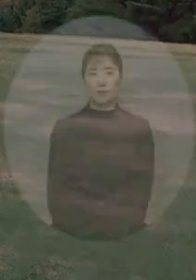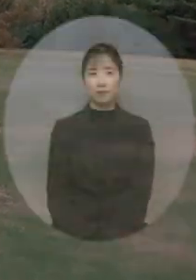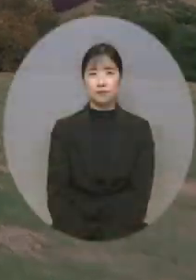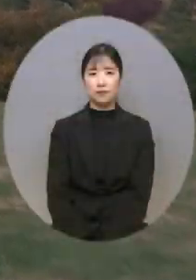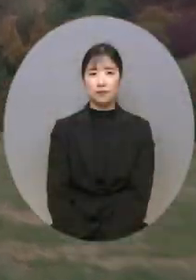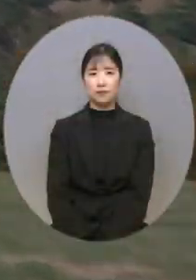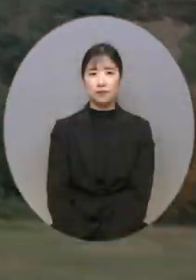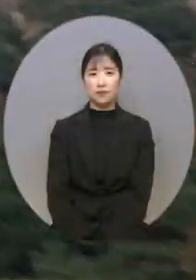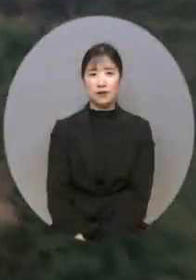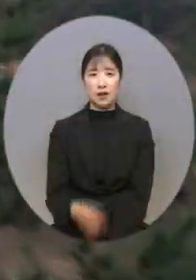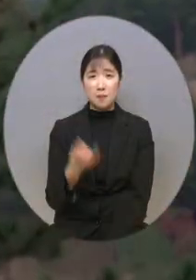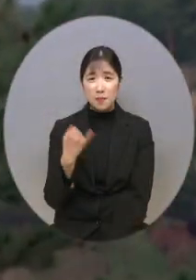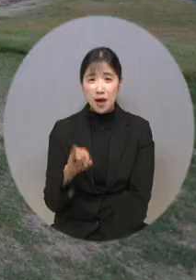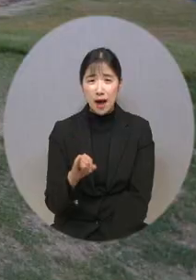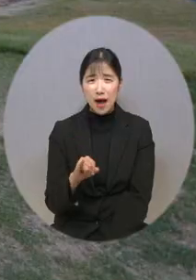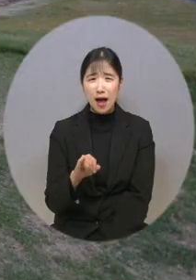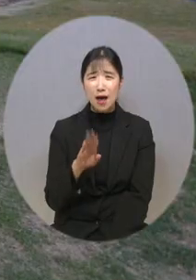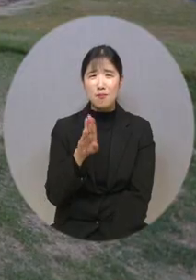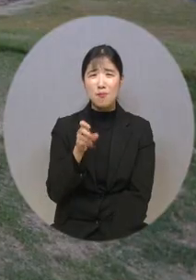쳤다. 우와, 벙커.